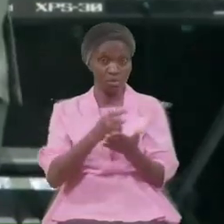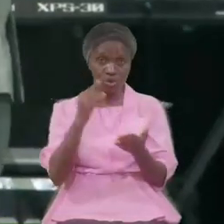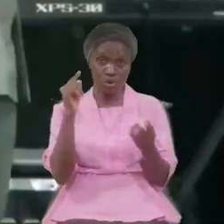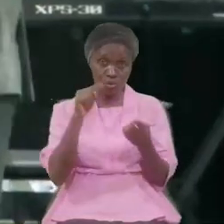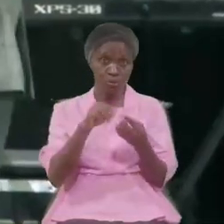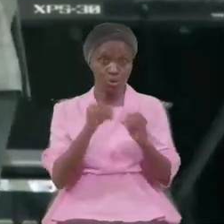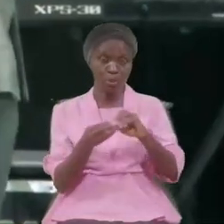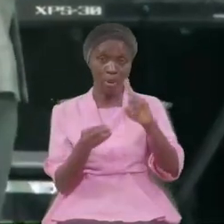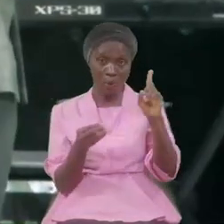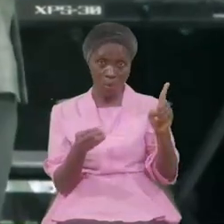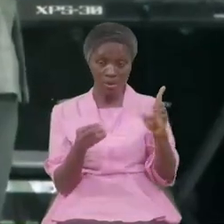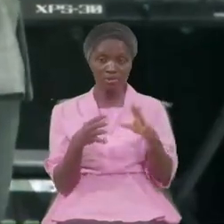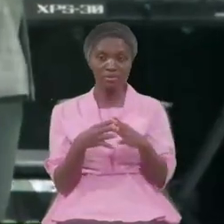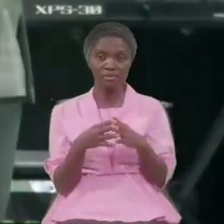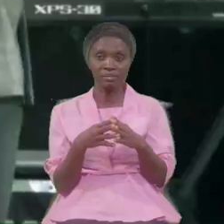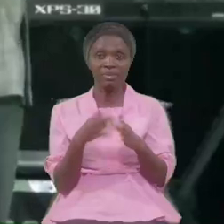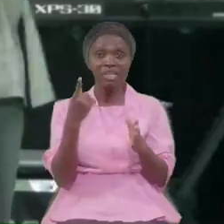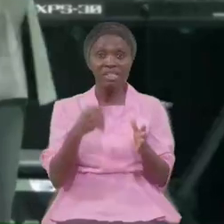1.